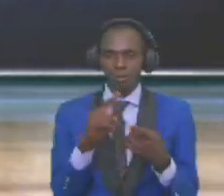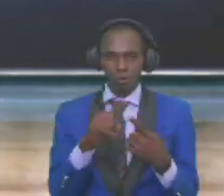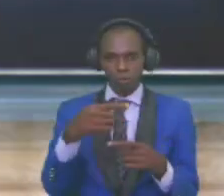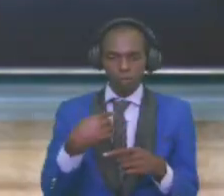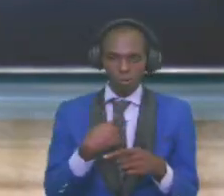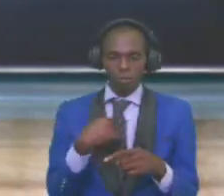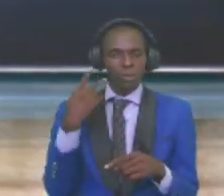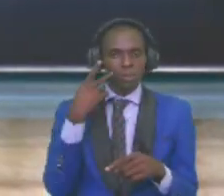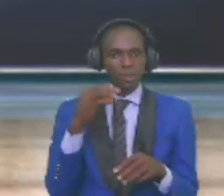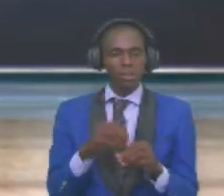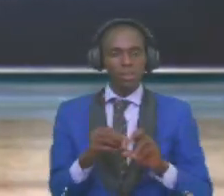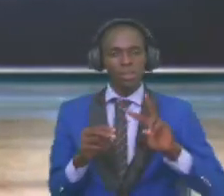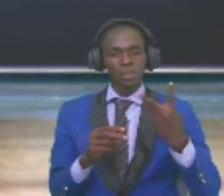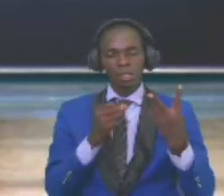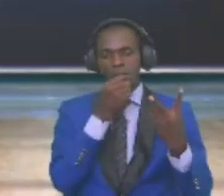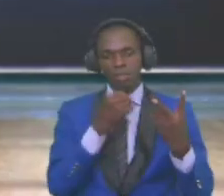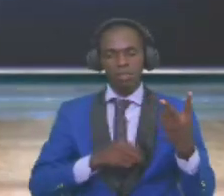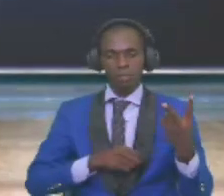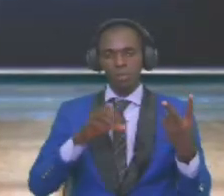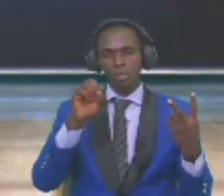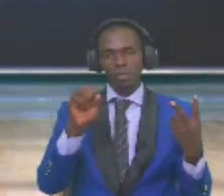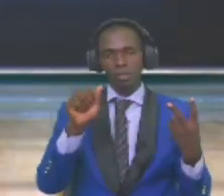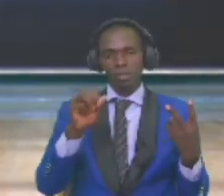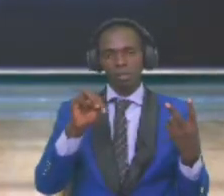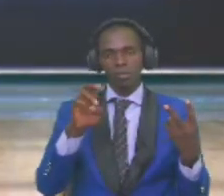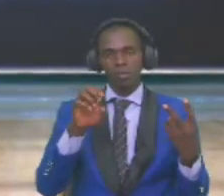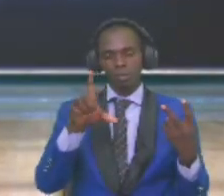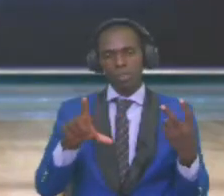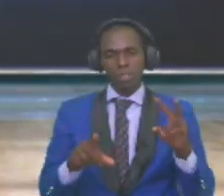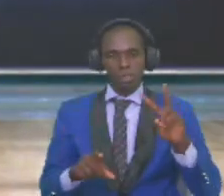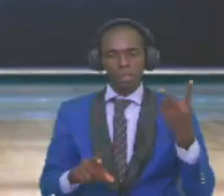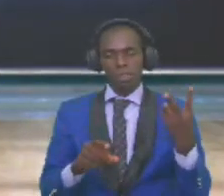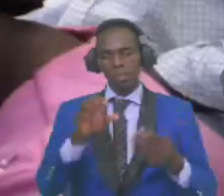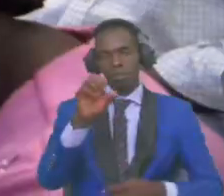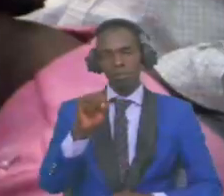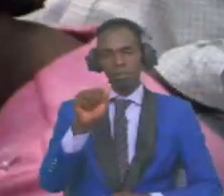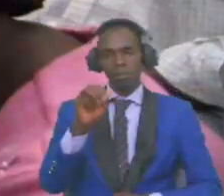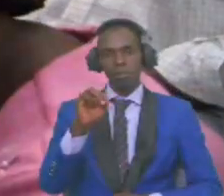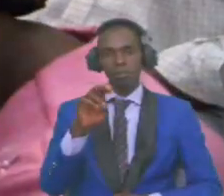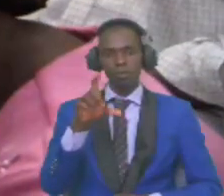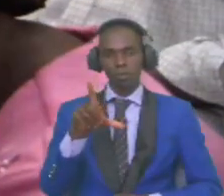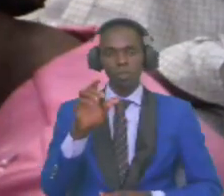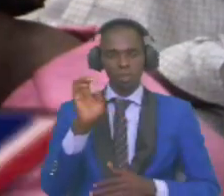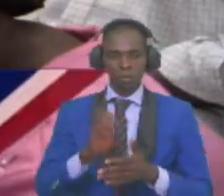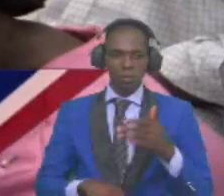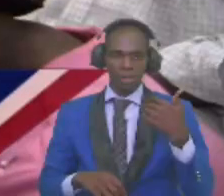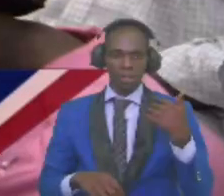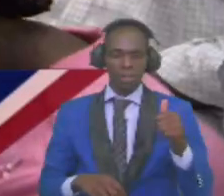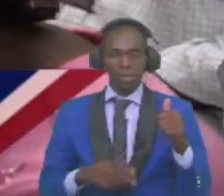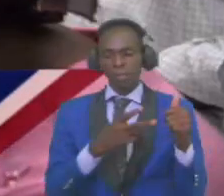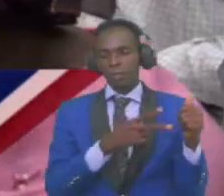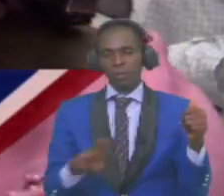est ce que le seigneur dit on va à 2e samuel à dix 2e